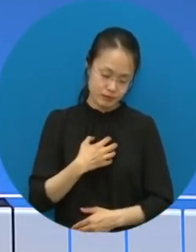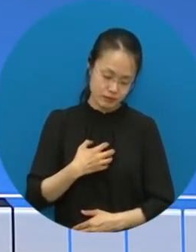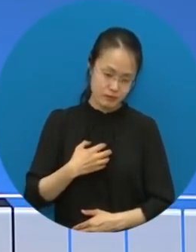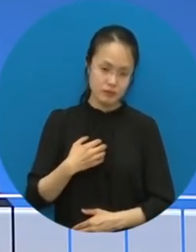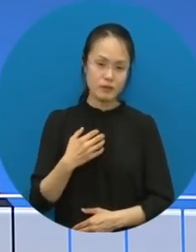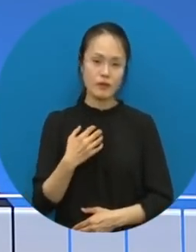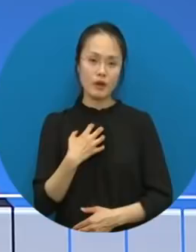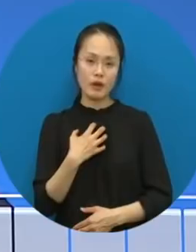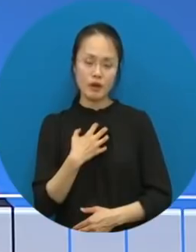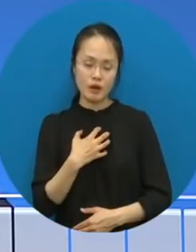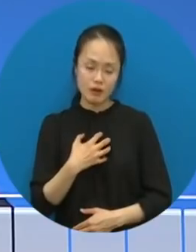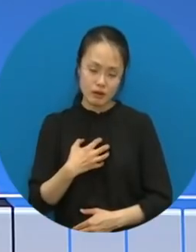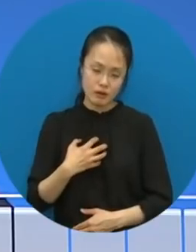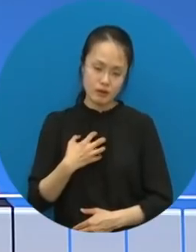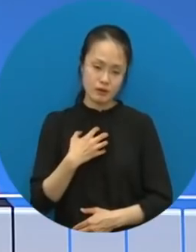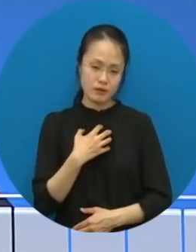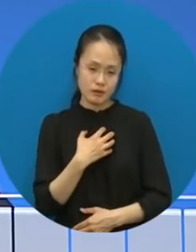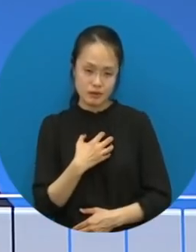괴로움도.